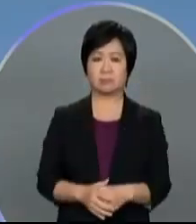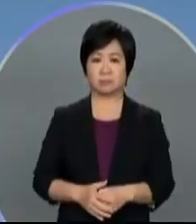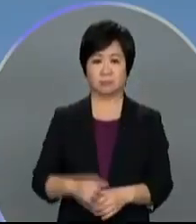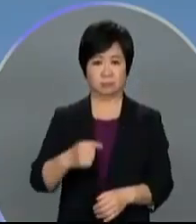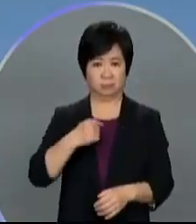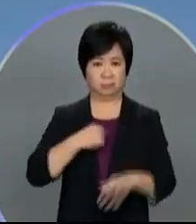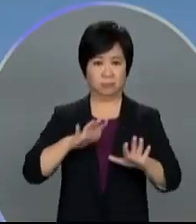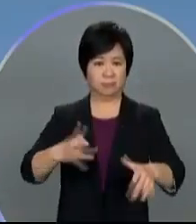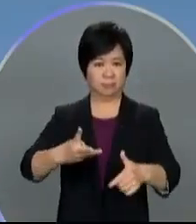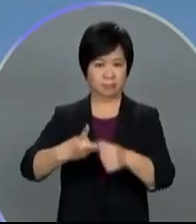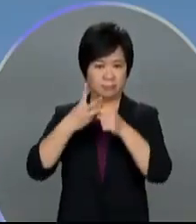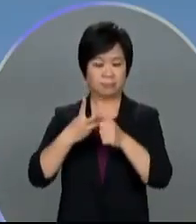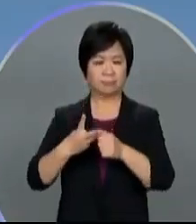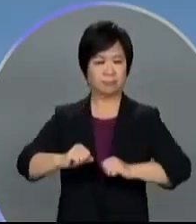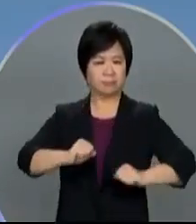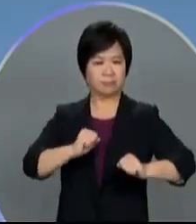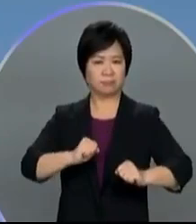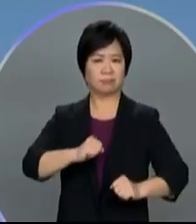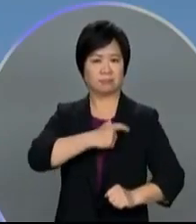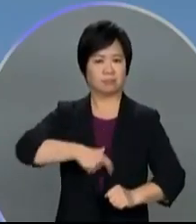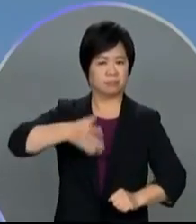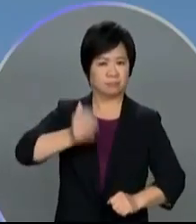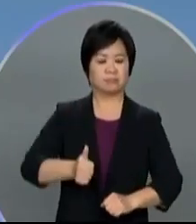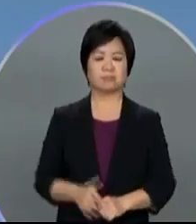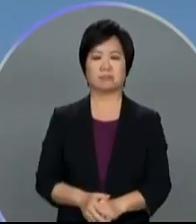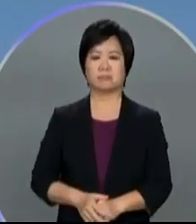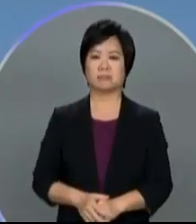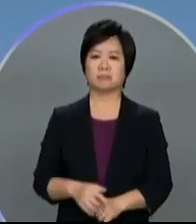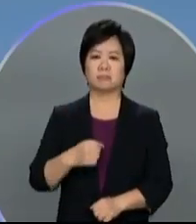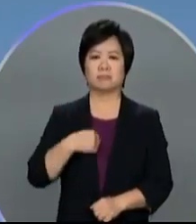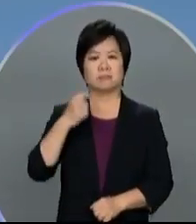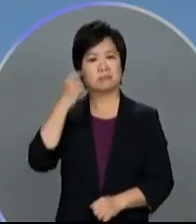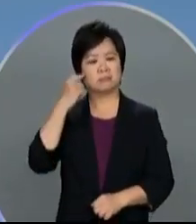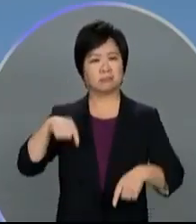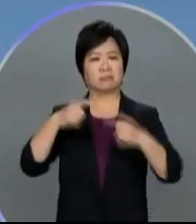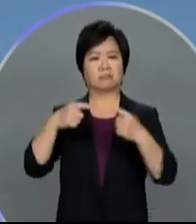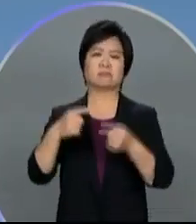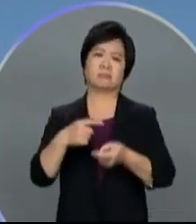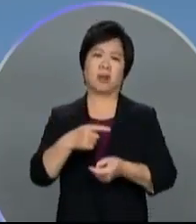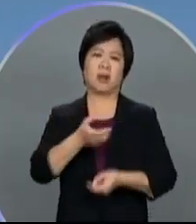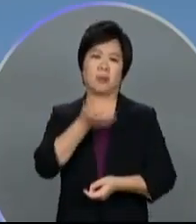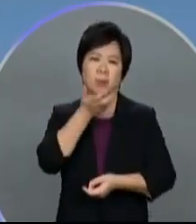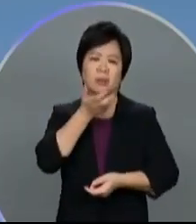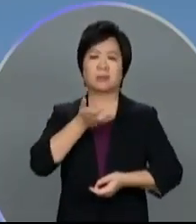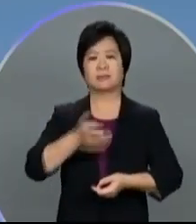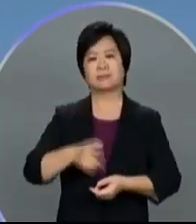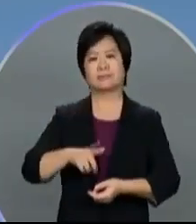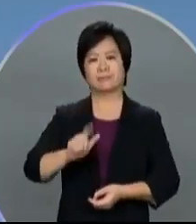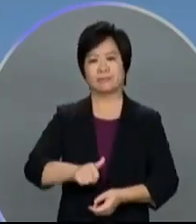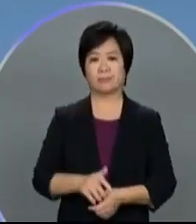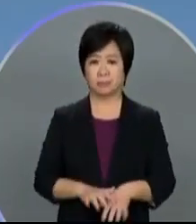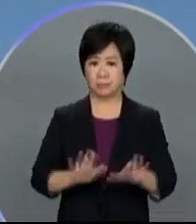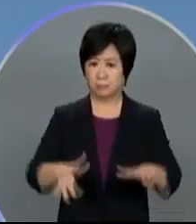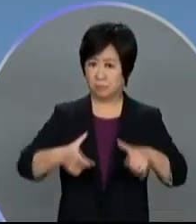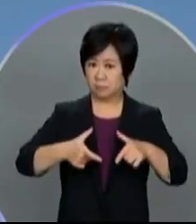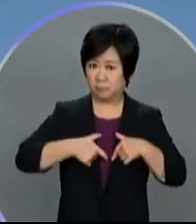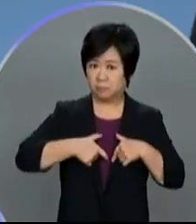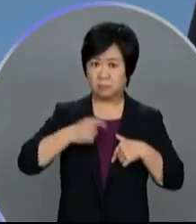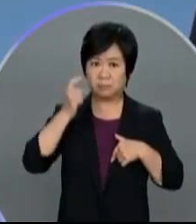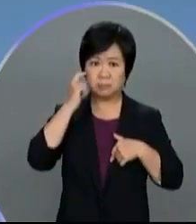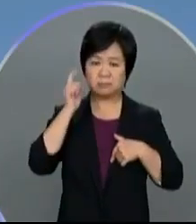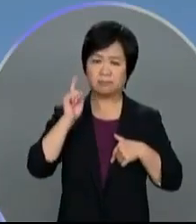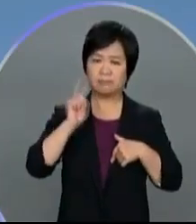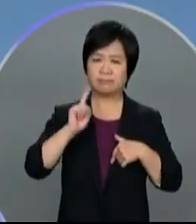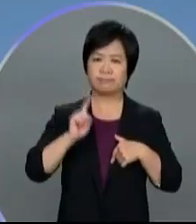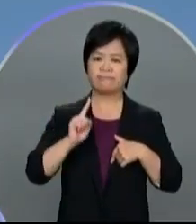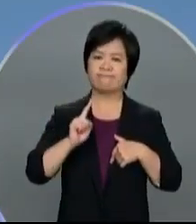是我3次参选总统，辩论会对我来说并不陌生，但是我此时此刻的心情确实沉